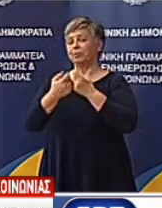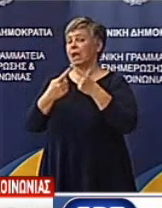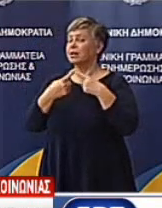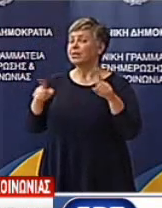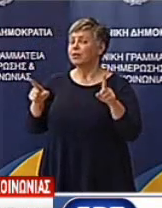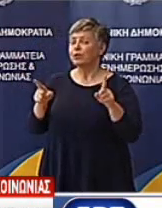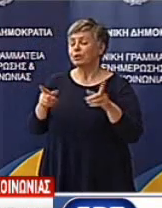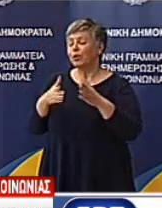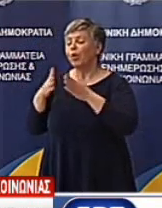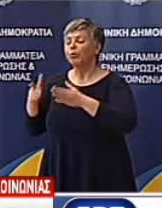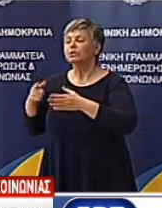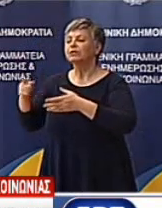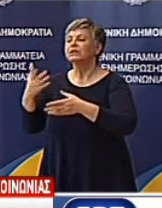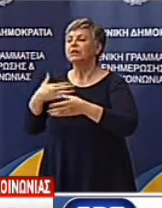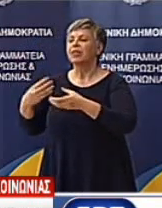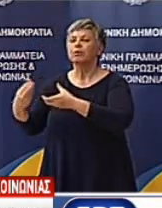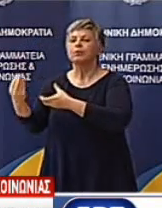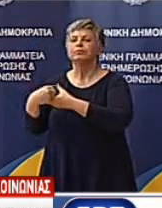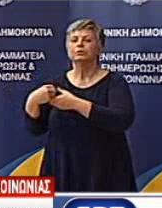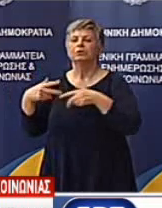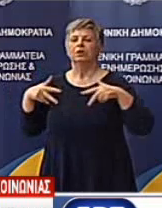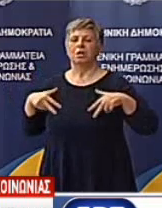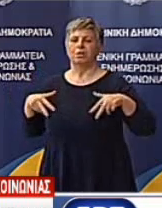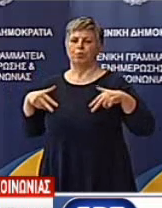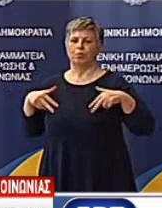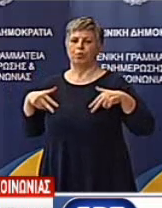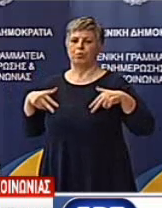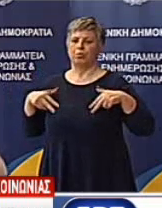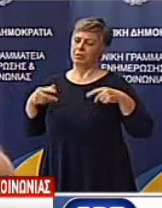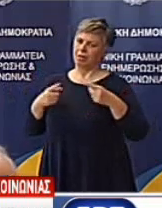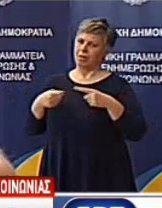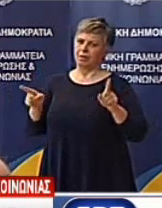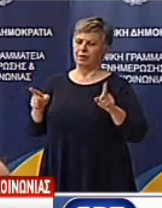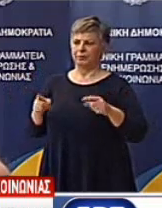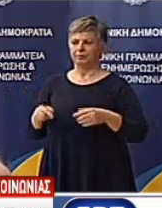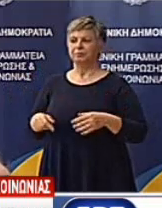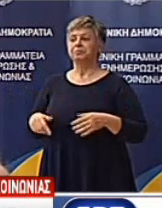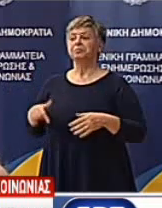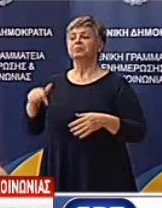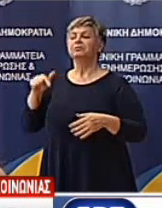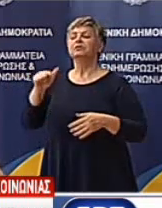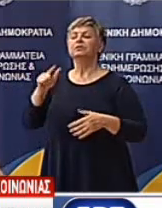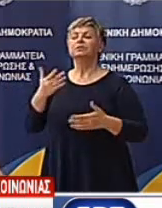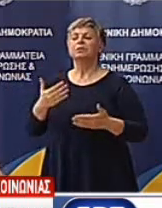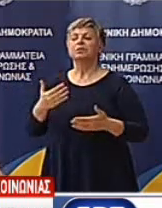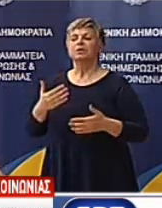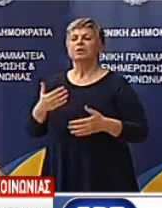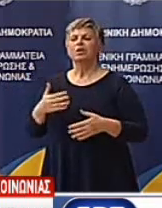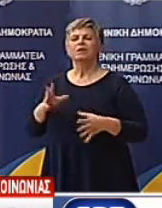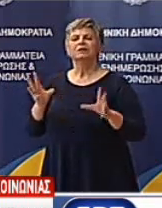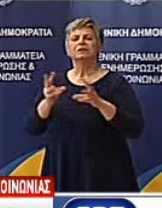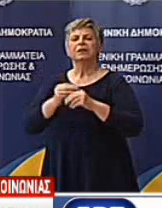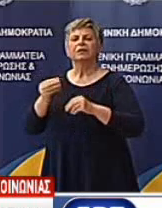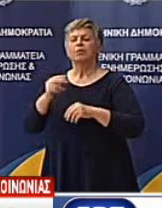που δεν υπάρχει καμία τέτοια περίπτωση να γίνει. Όσον αφορά για την αν διατηρείται η συνοχή της